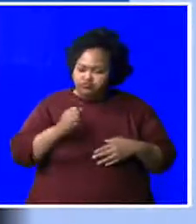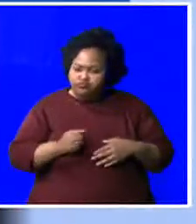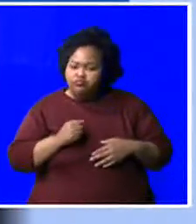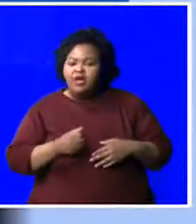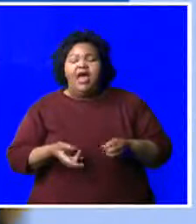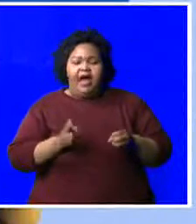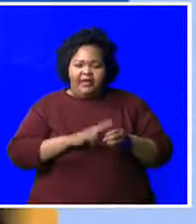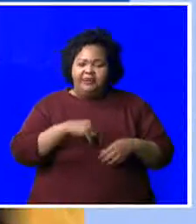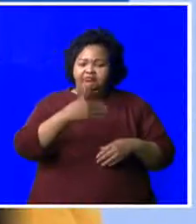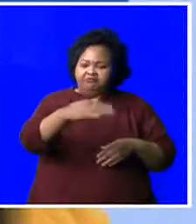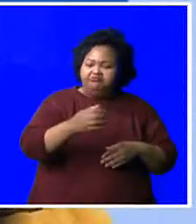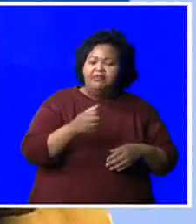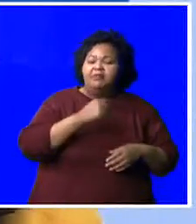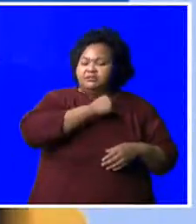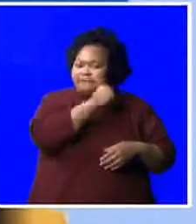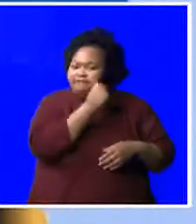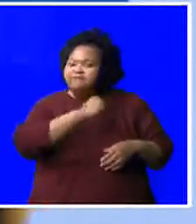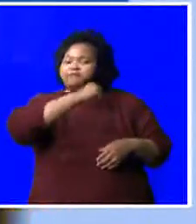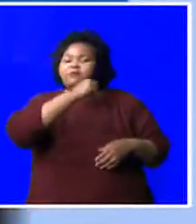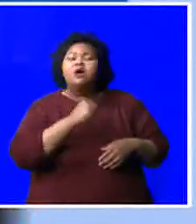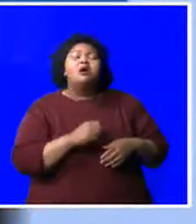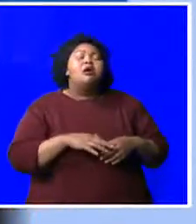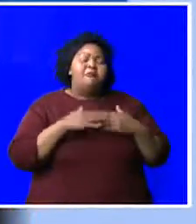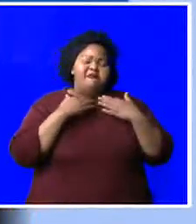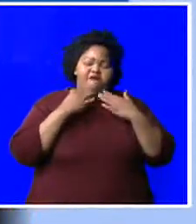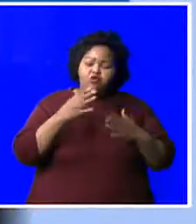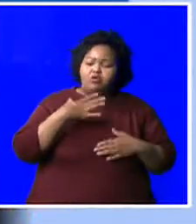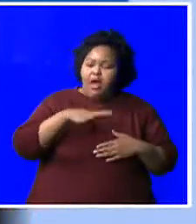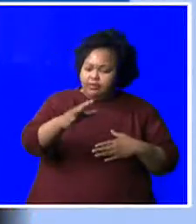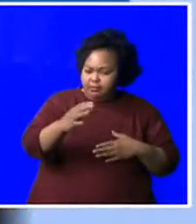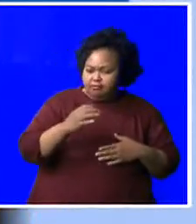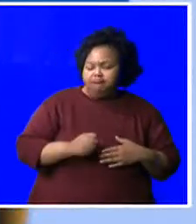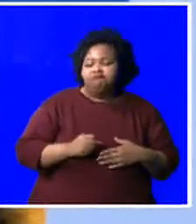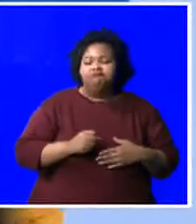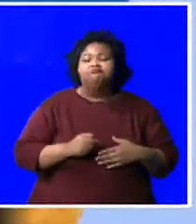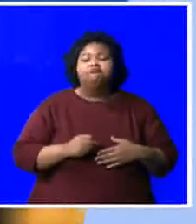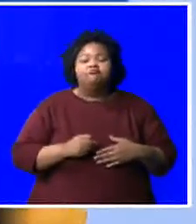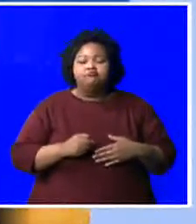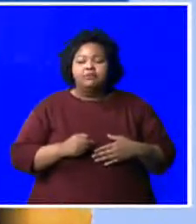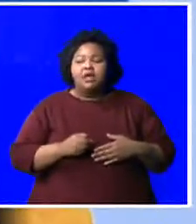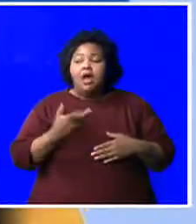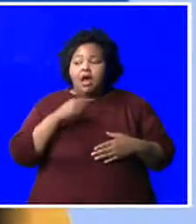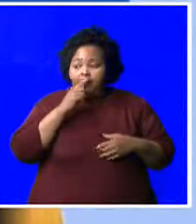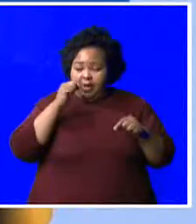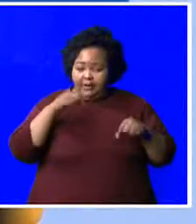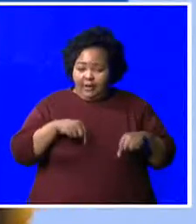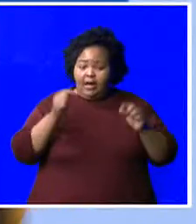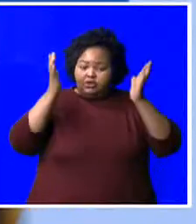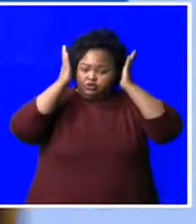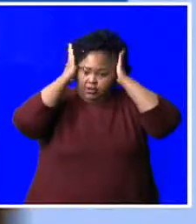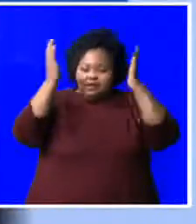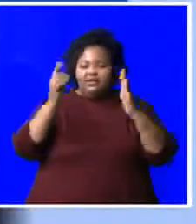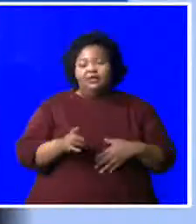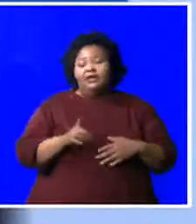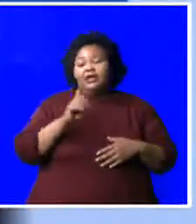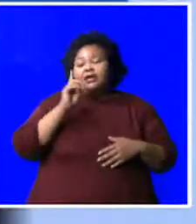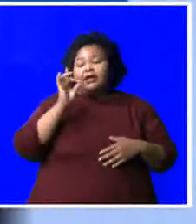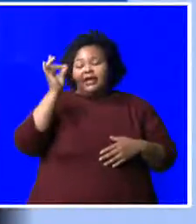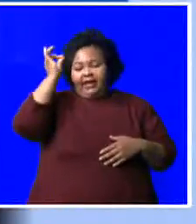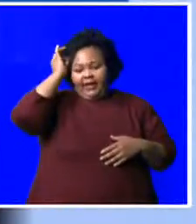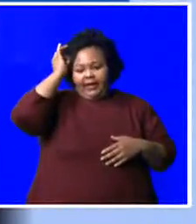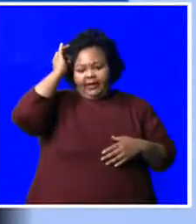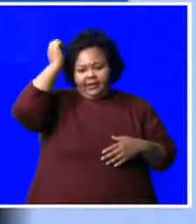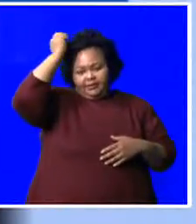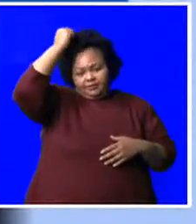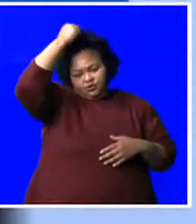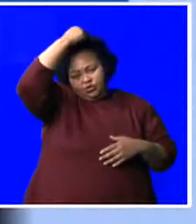stability nalokuthula lokuthi kuhlale khona ngwenyama silo sikhulu kukhulunywa ngendaba ye unrest indaba ye unrest